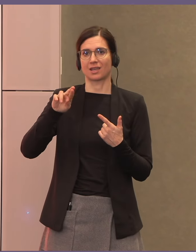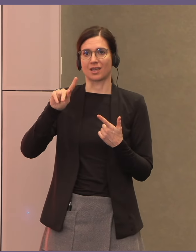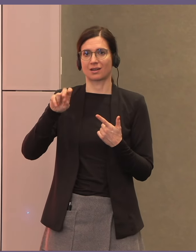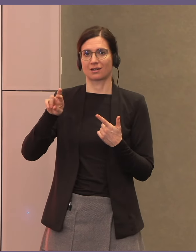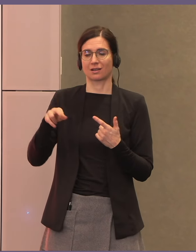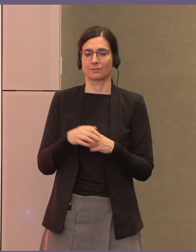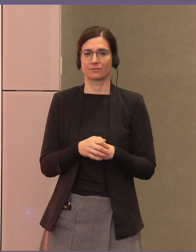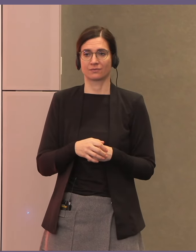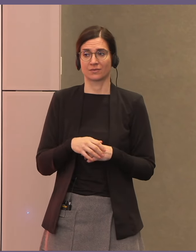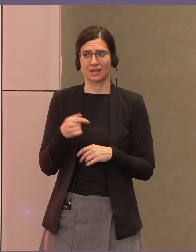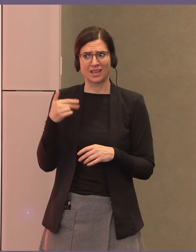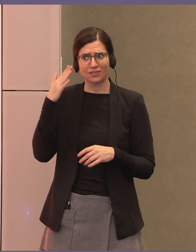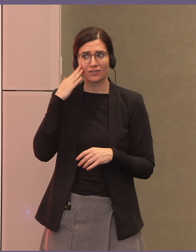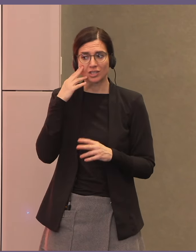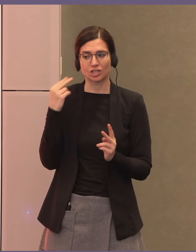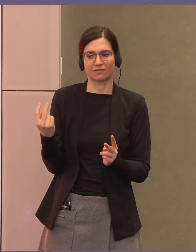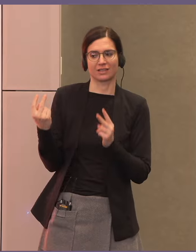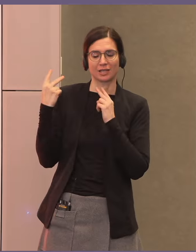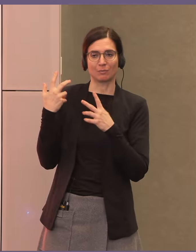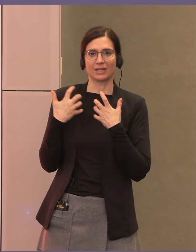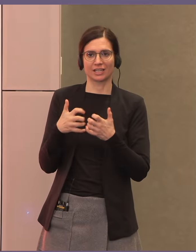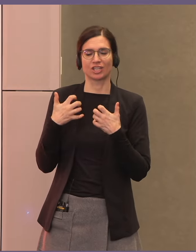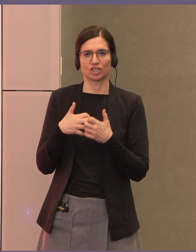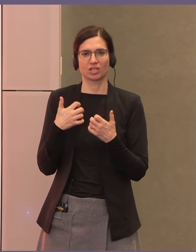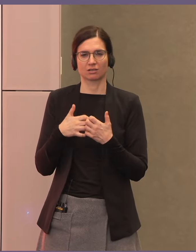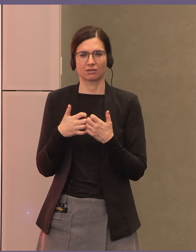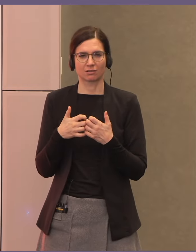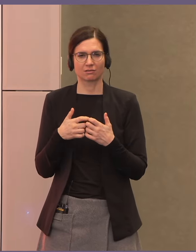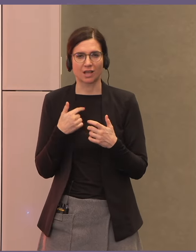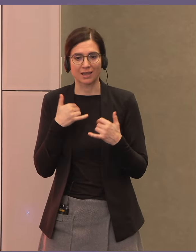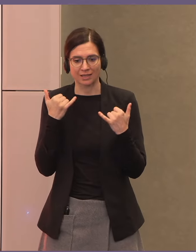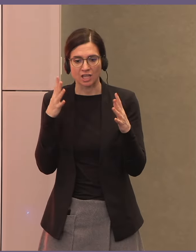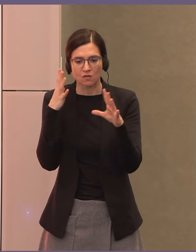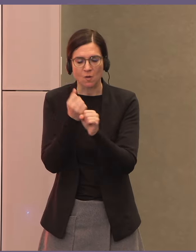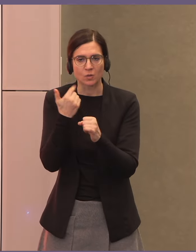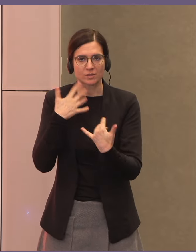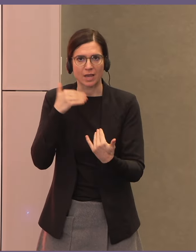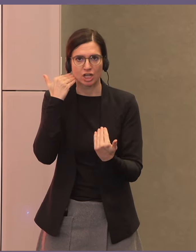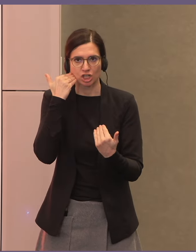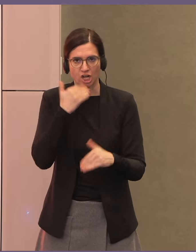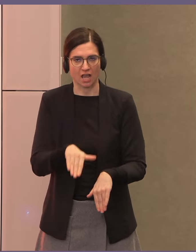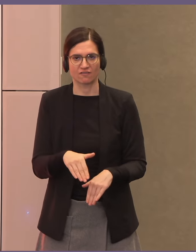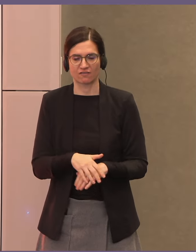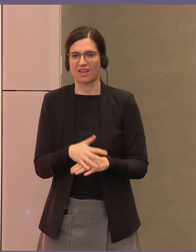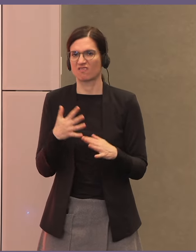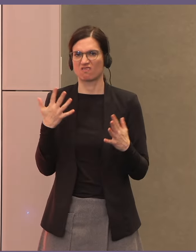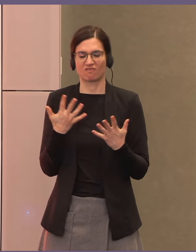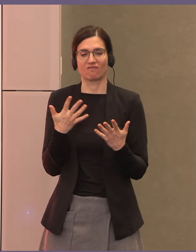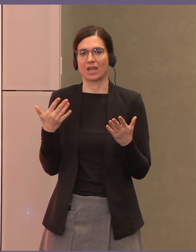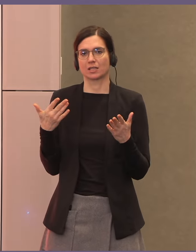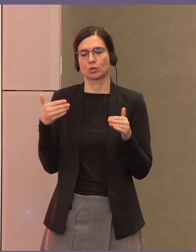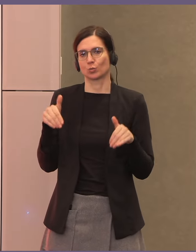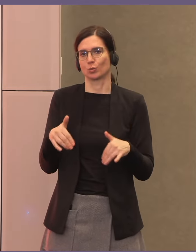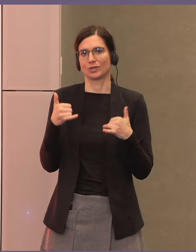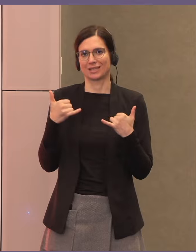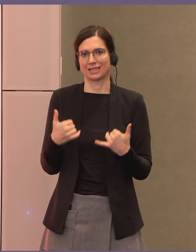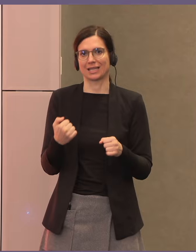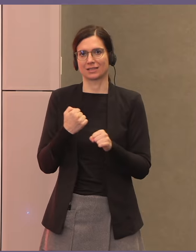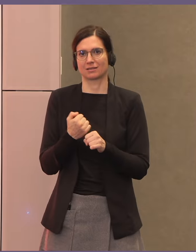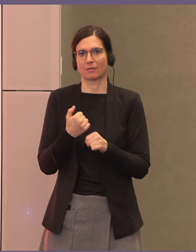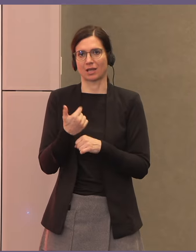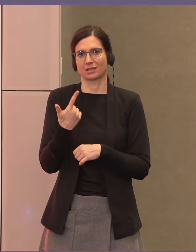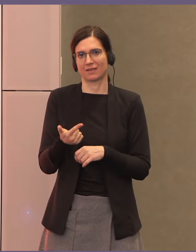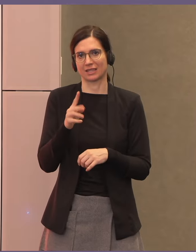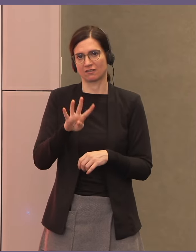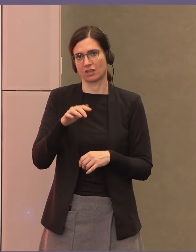Geschichte der wissenschaftliche Blick der schärft unseren Blick jetzt wie wir die Herausforderungen in diesem Jahr